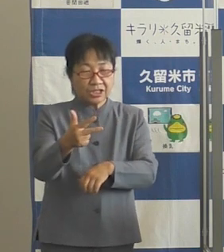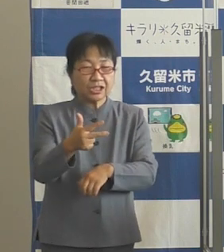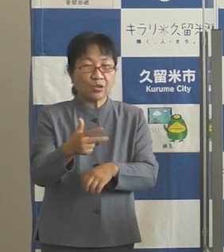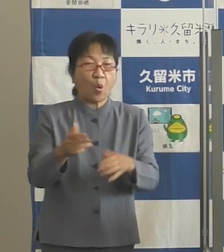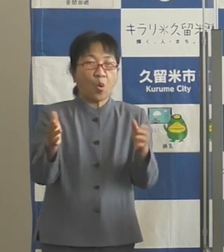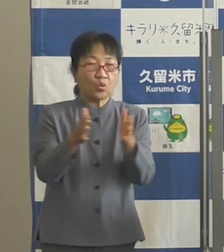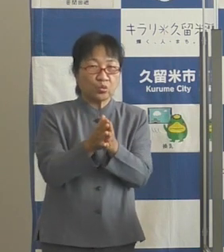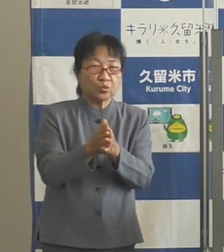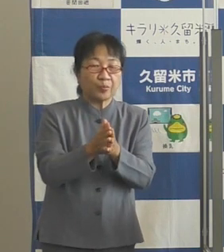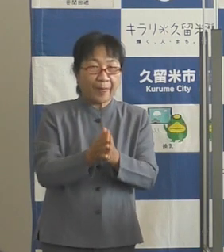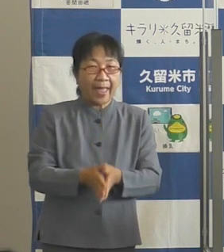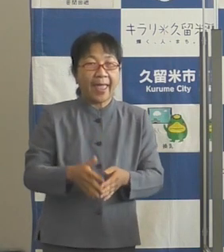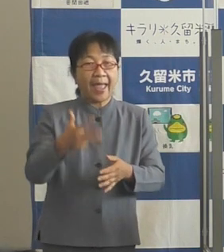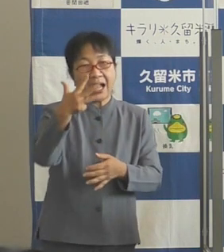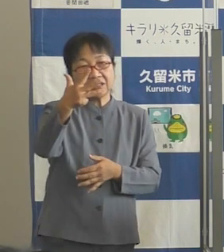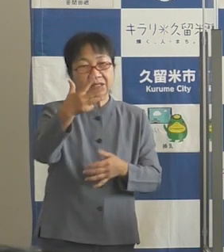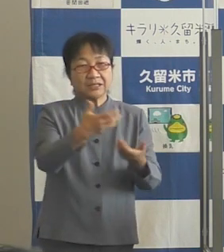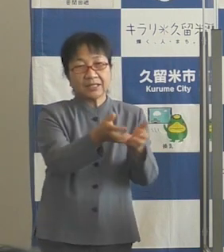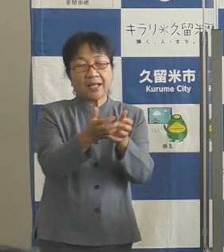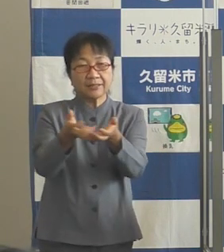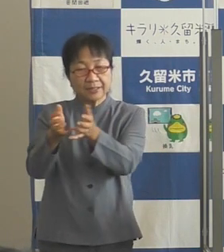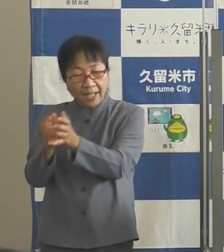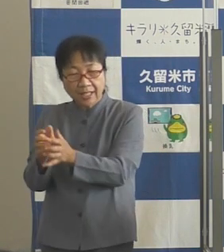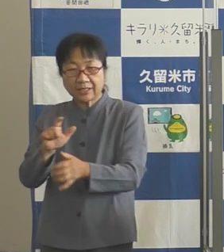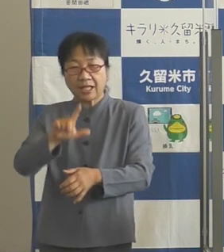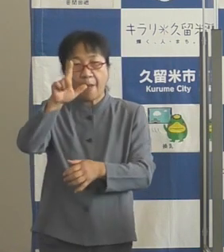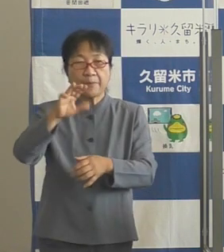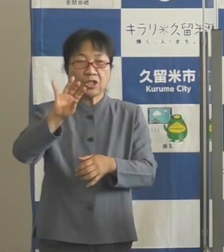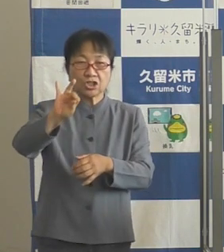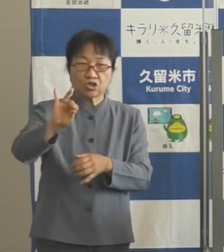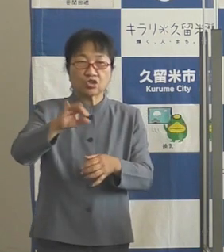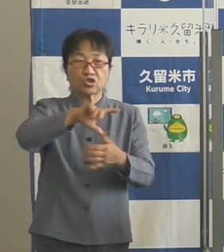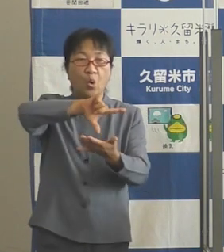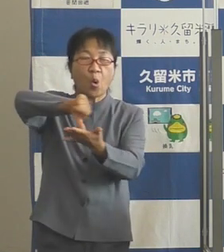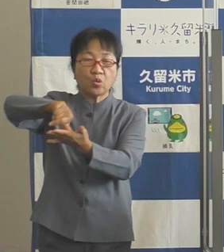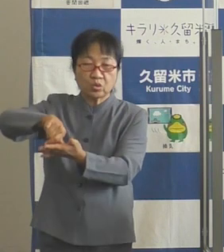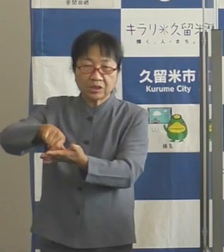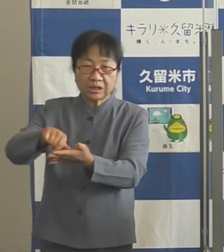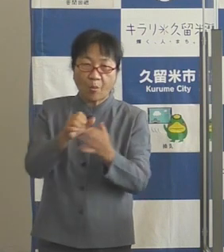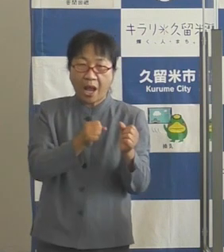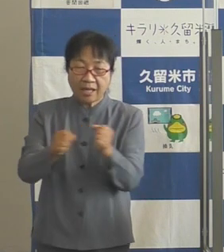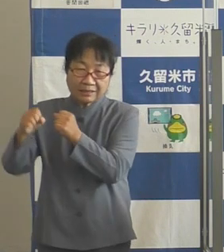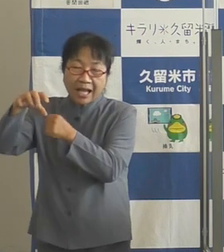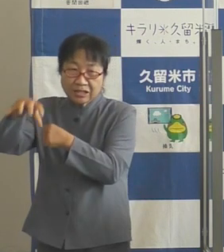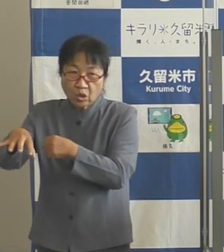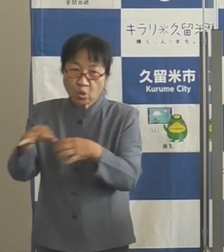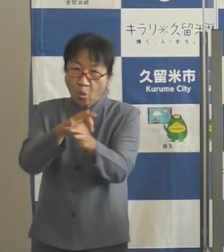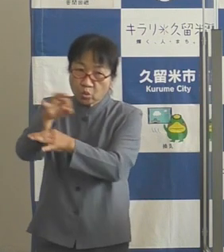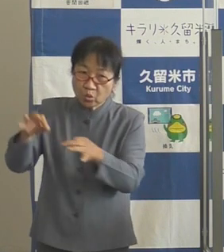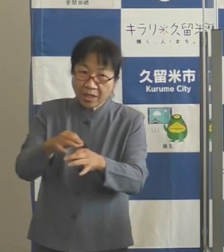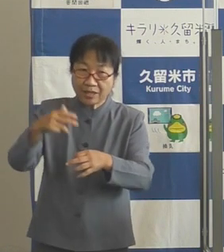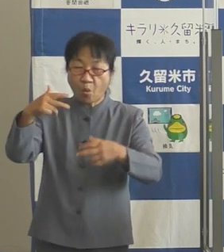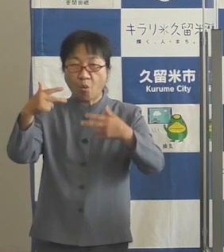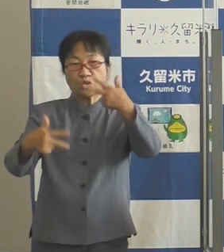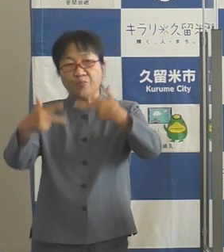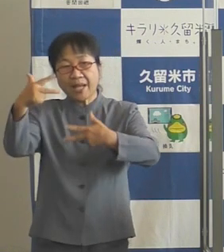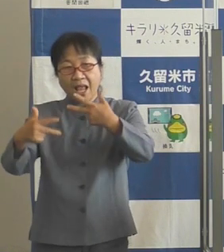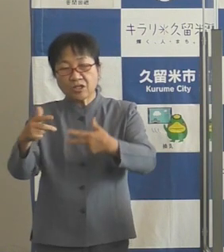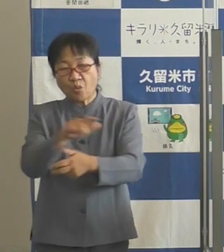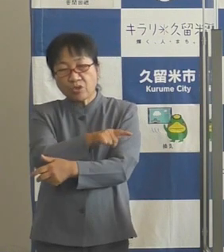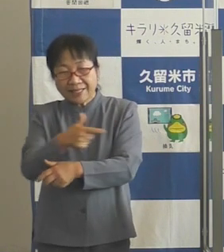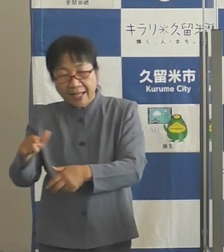ります。地域の加美津校区には避難所の運営シミュレーションなどの地域活